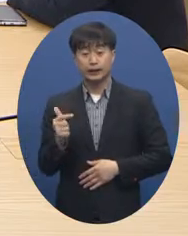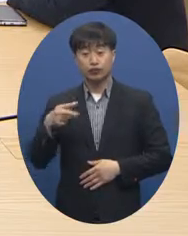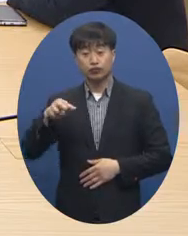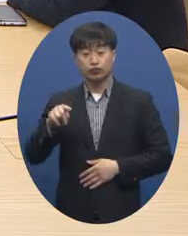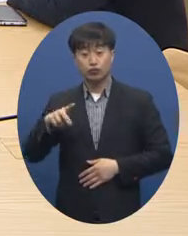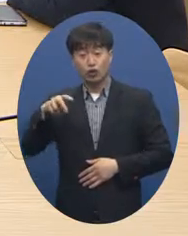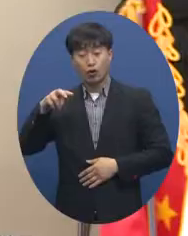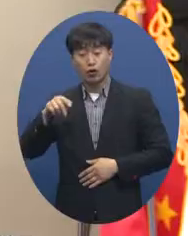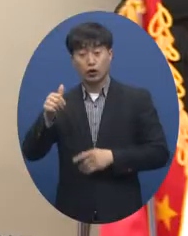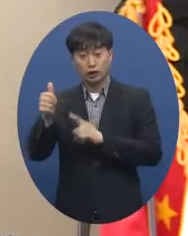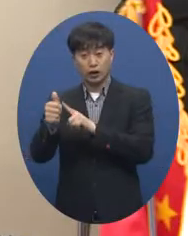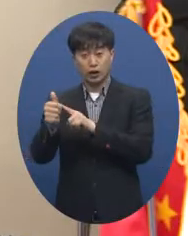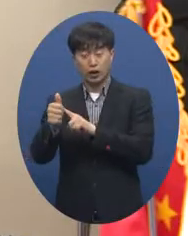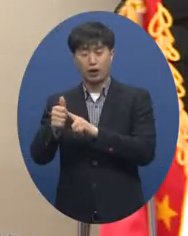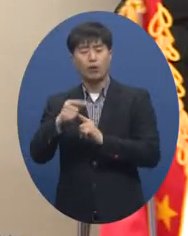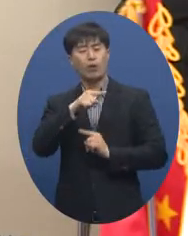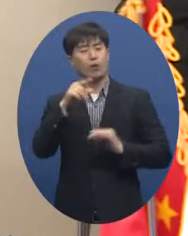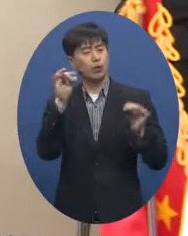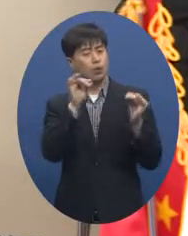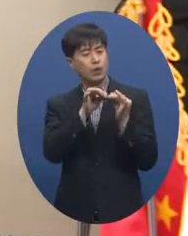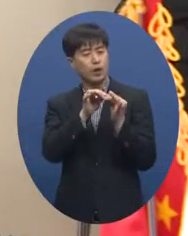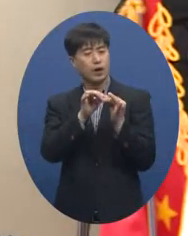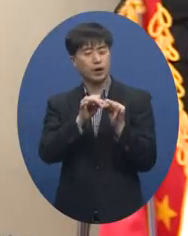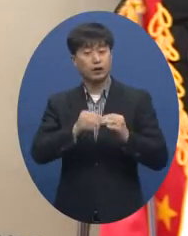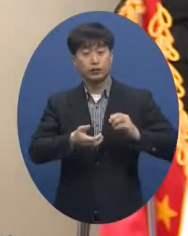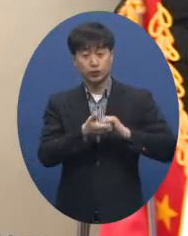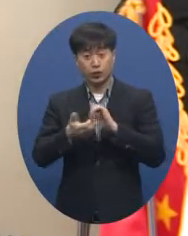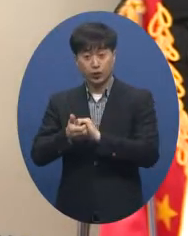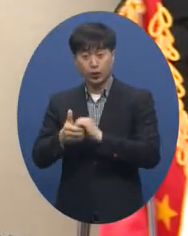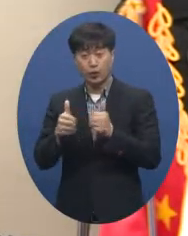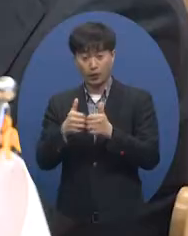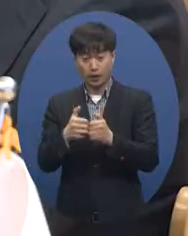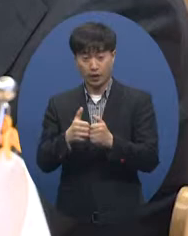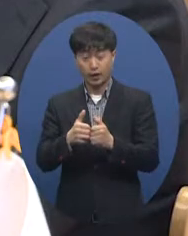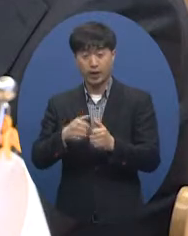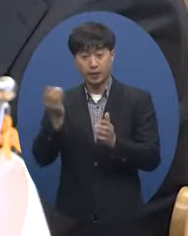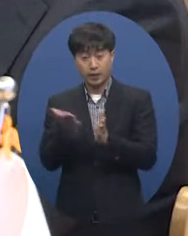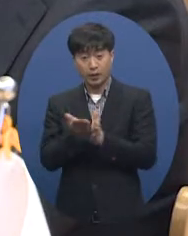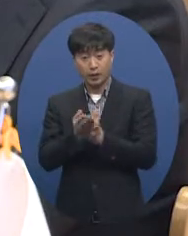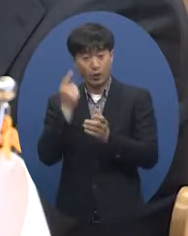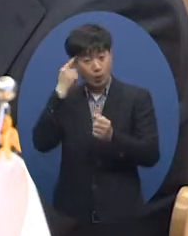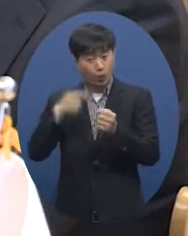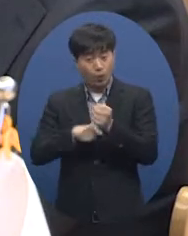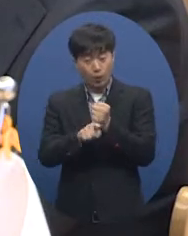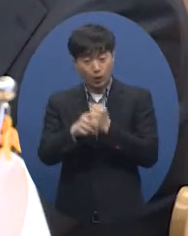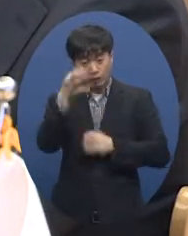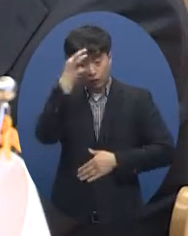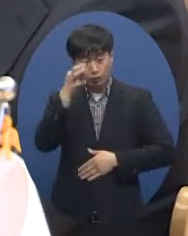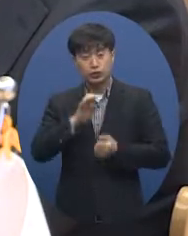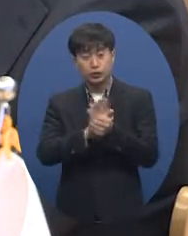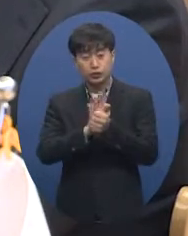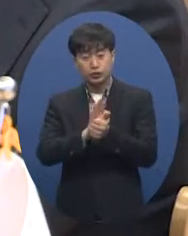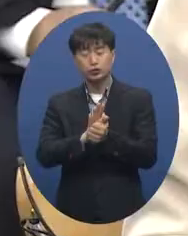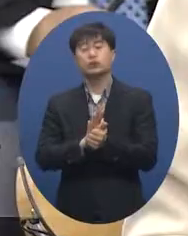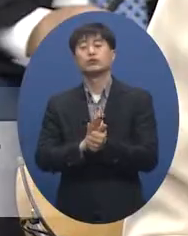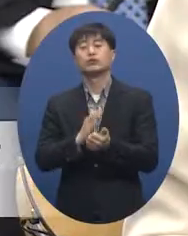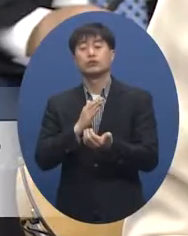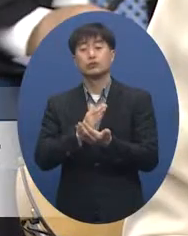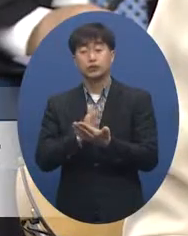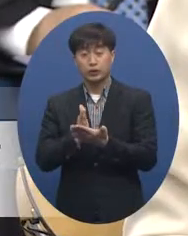이 지사의 생각에 공감한다며 정기적인 회담 개최와 항만, 과학기술, 서비스 분야 교류 등을 제안했습니다.